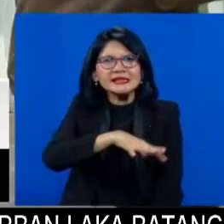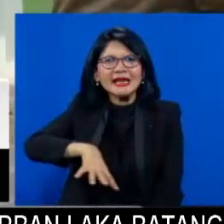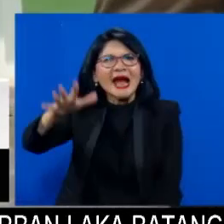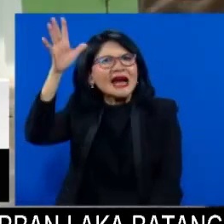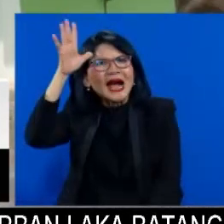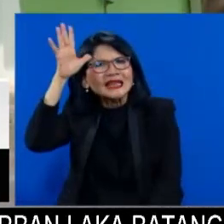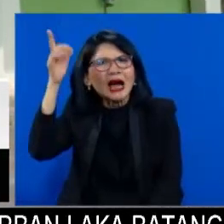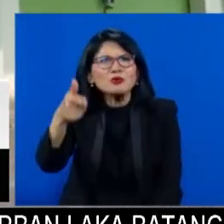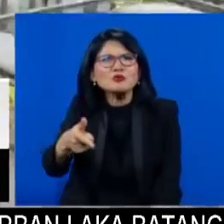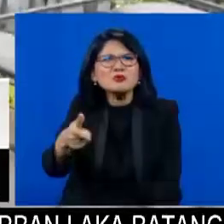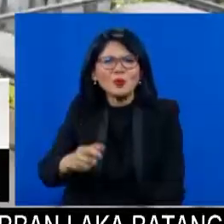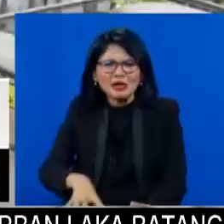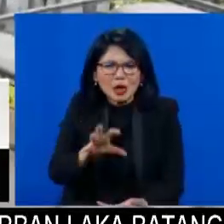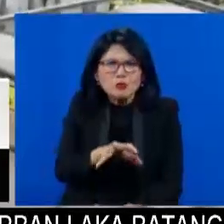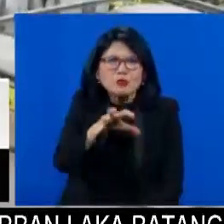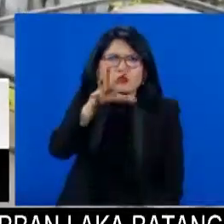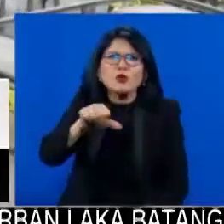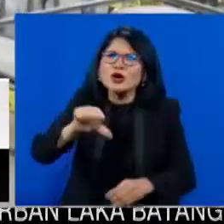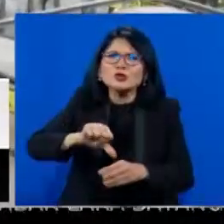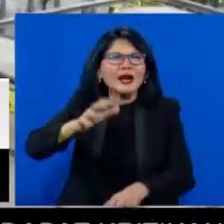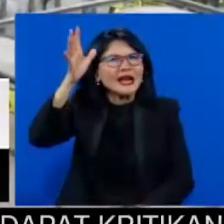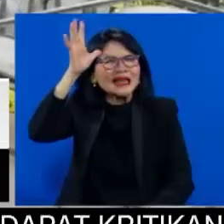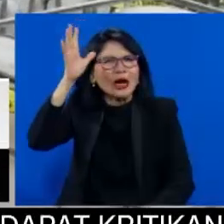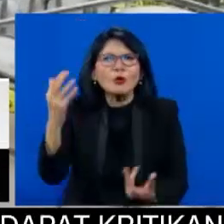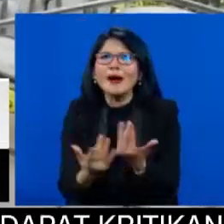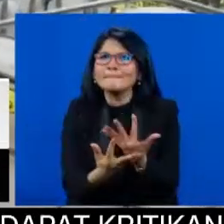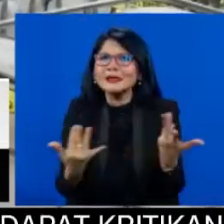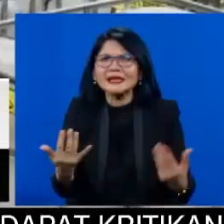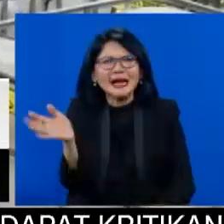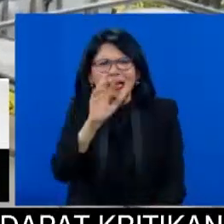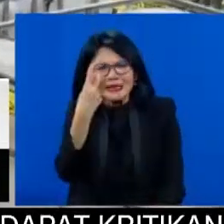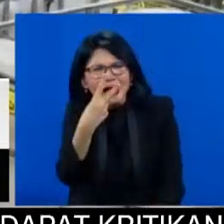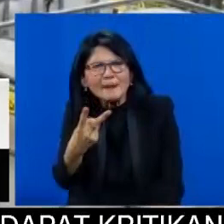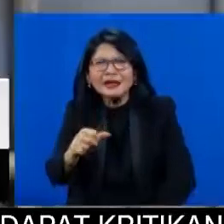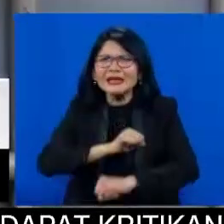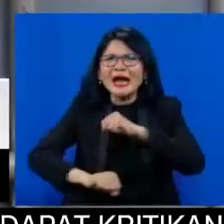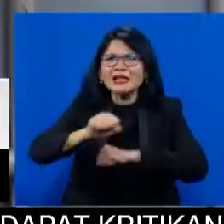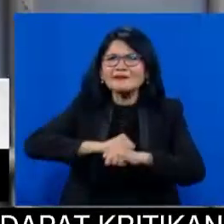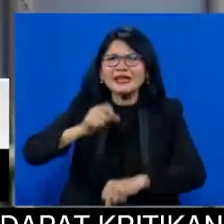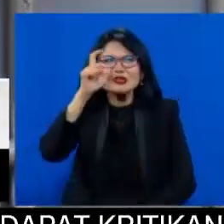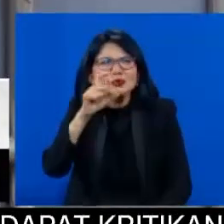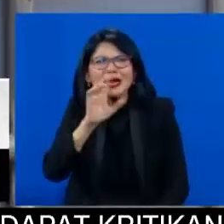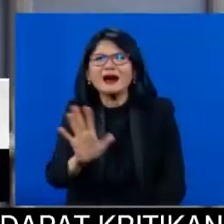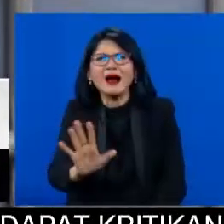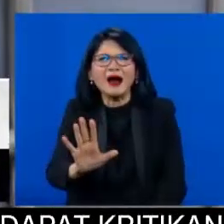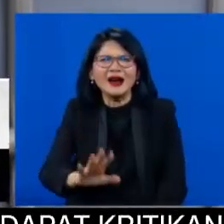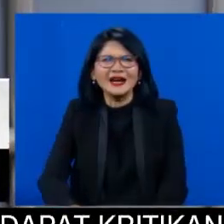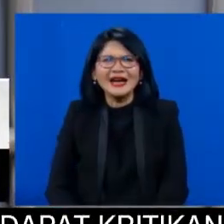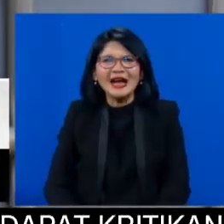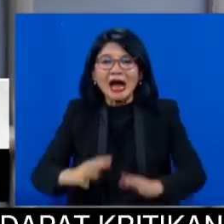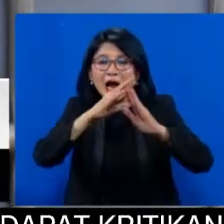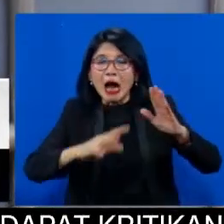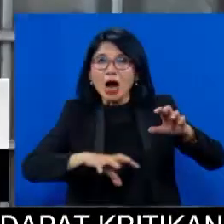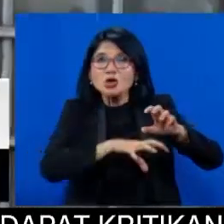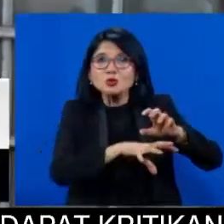adanya penimbunan solar tersebut. Pasalnya, warga sekitar tidak melihat aktivitas mencurigakan. Pemilik gudang diketahui bernama Suliono